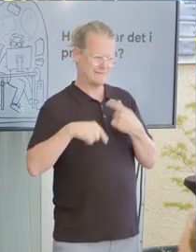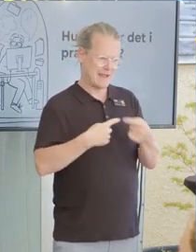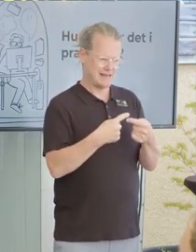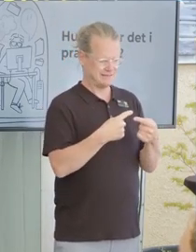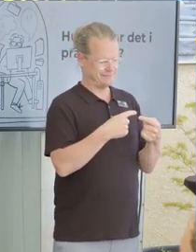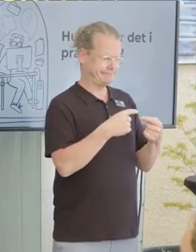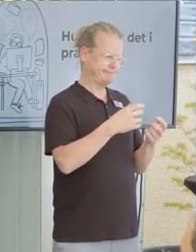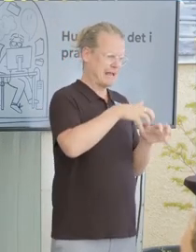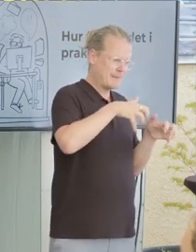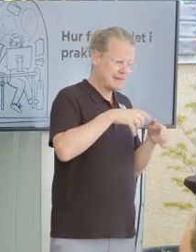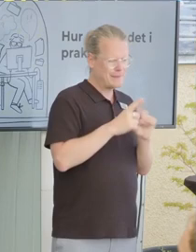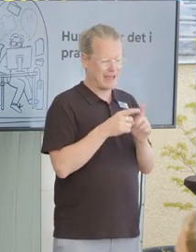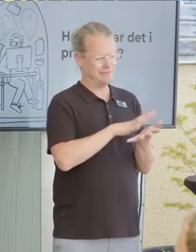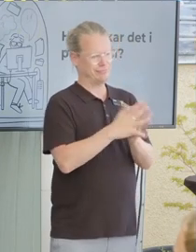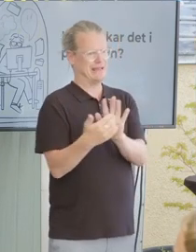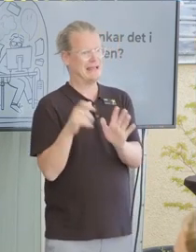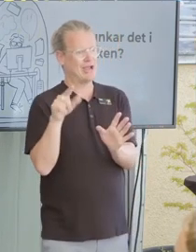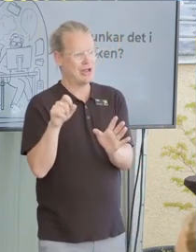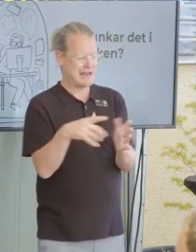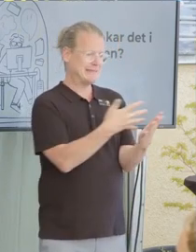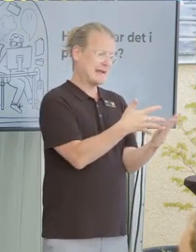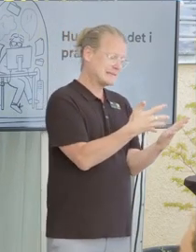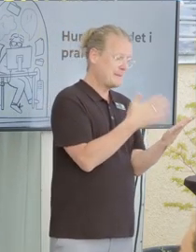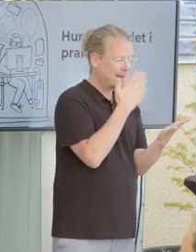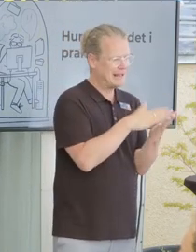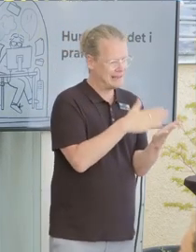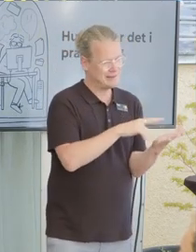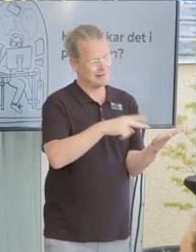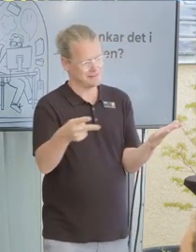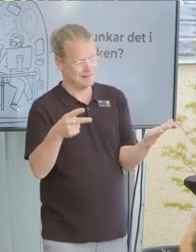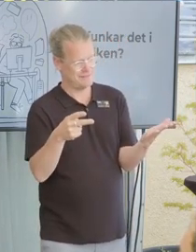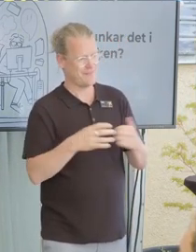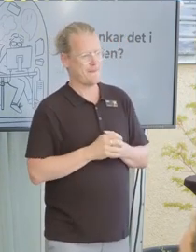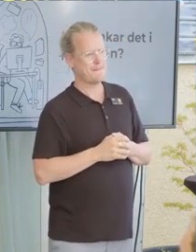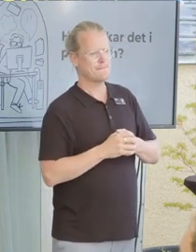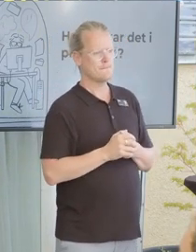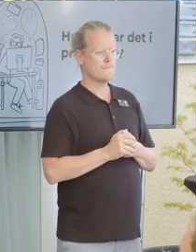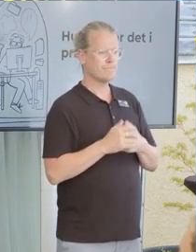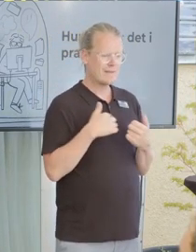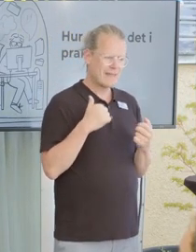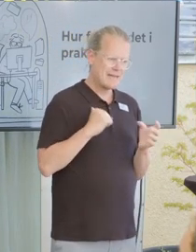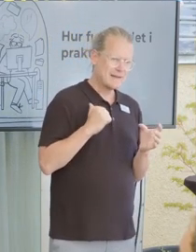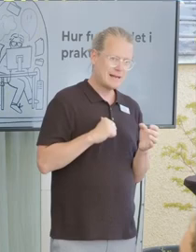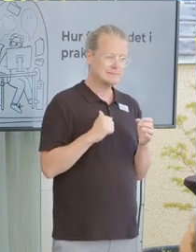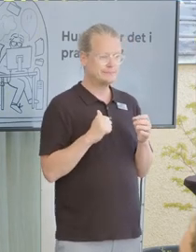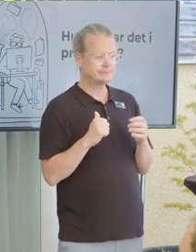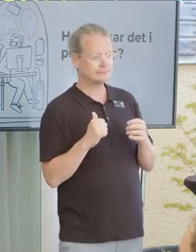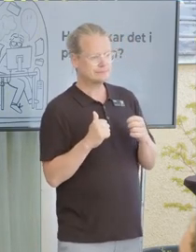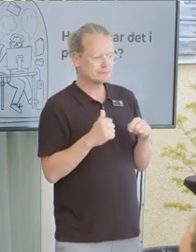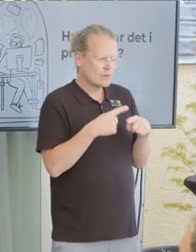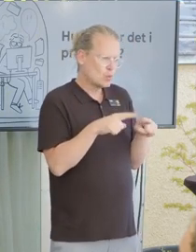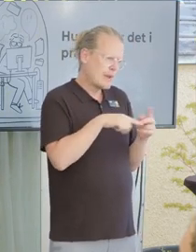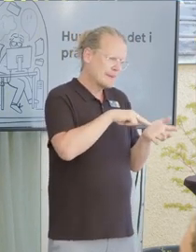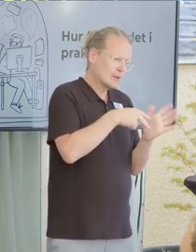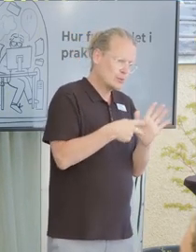Text, ljud och bildbaserade sådana. Och med hjälp av datorstödda metoder så vill vi besvara forskningsfrågor om det